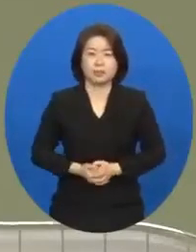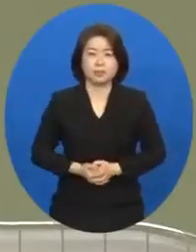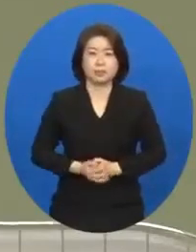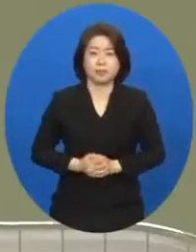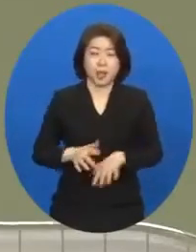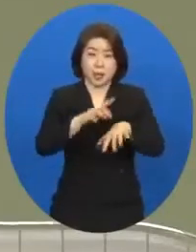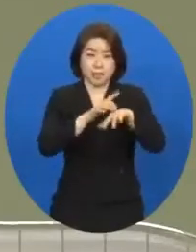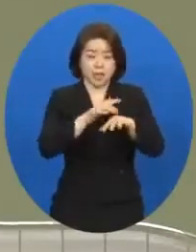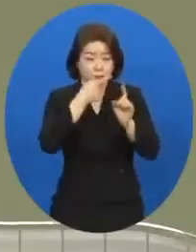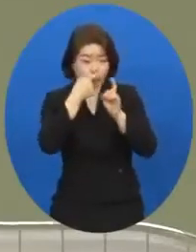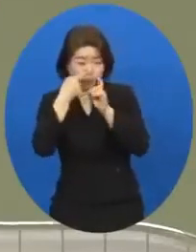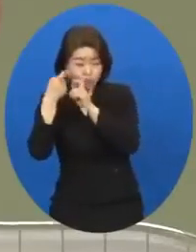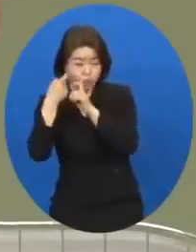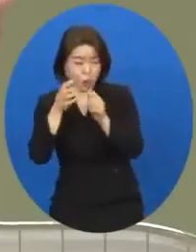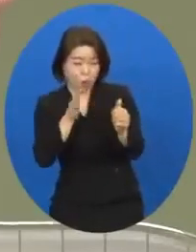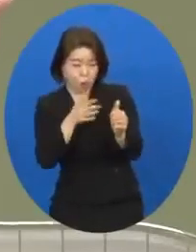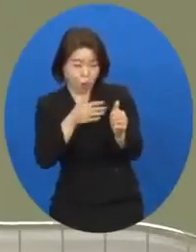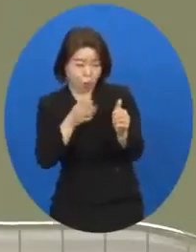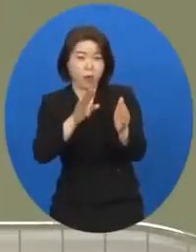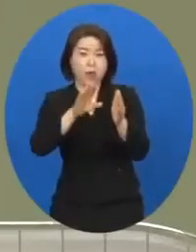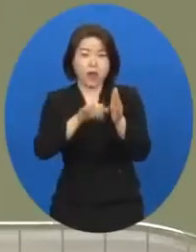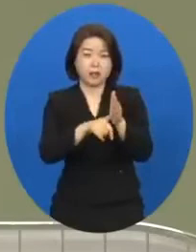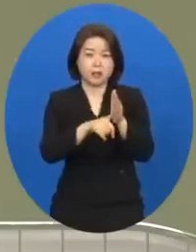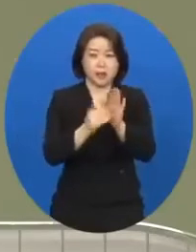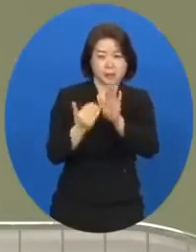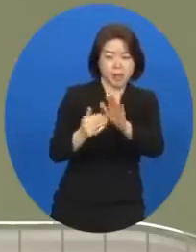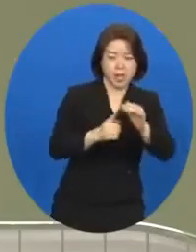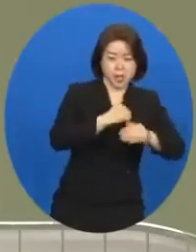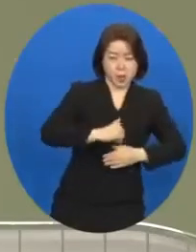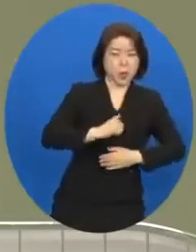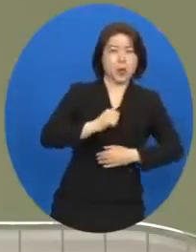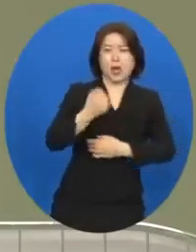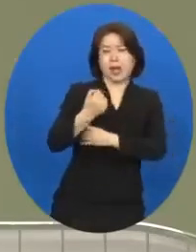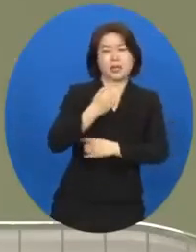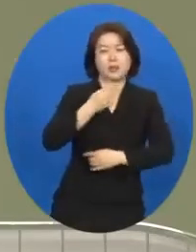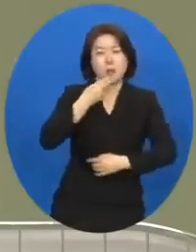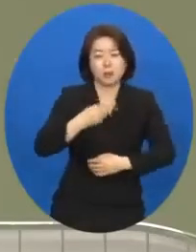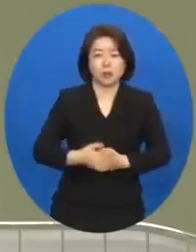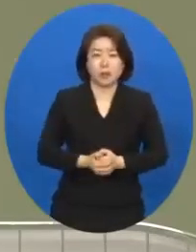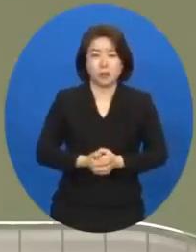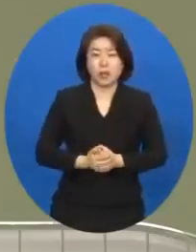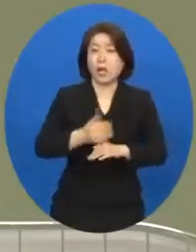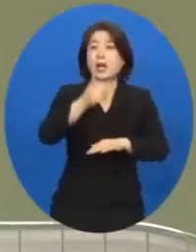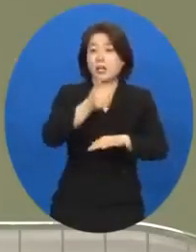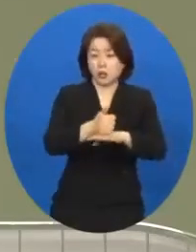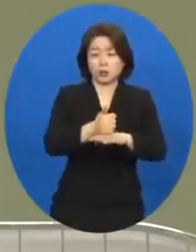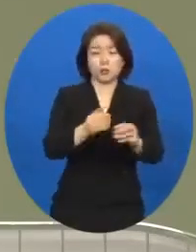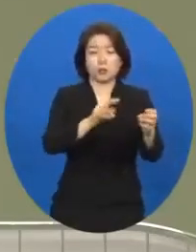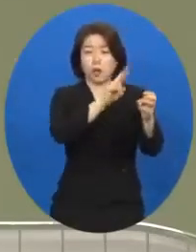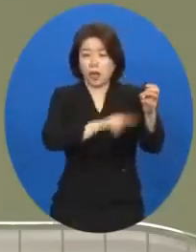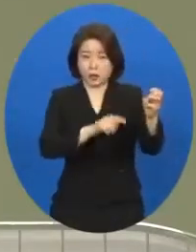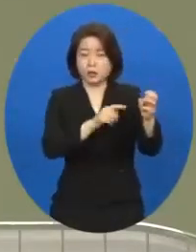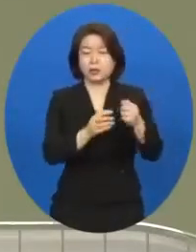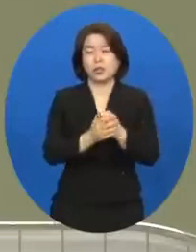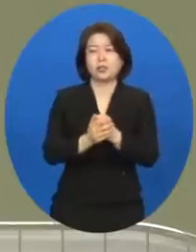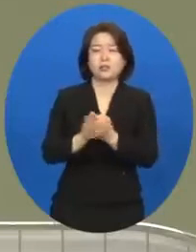마귀가 유혹할 때 견뎌낼 힘이 없어요. 결국은 가룟유다는 나중에 예수님을